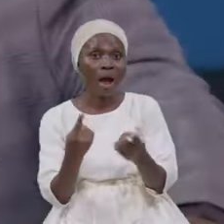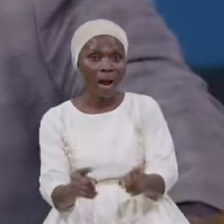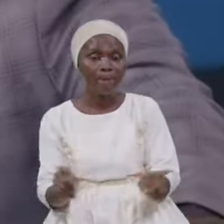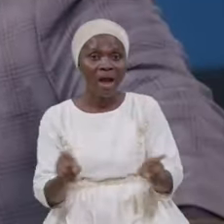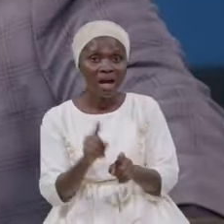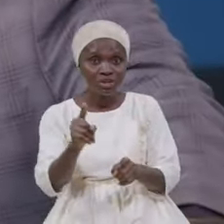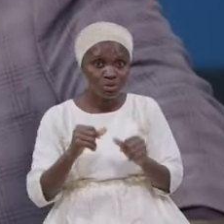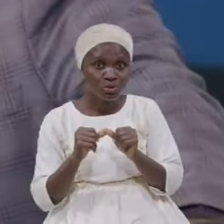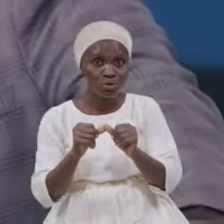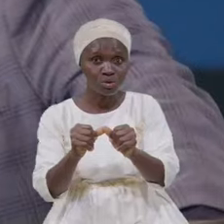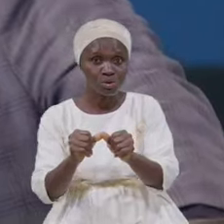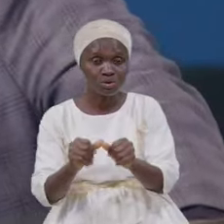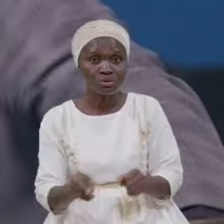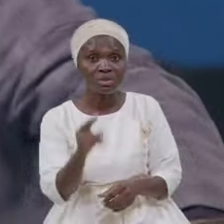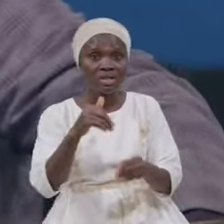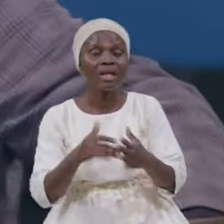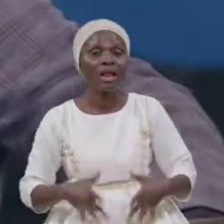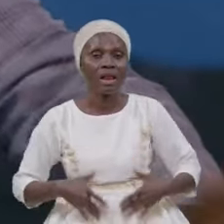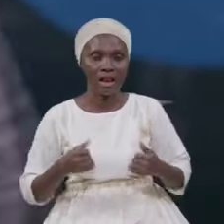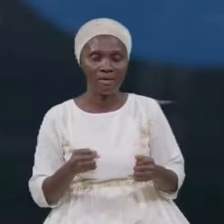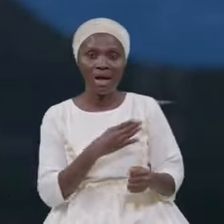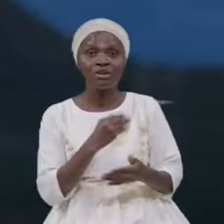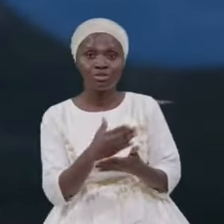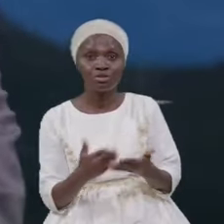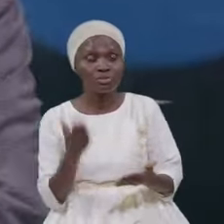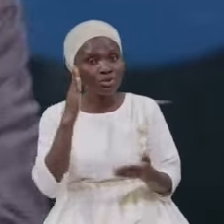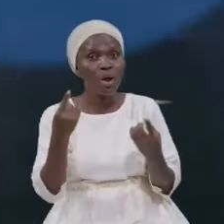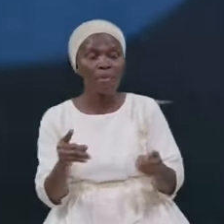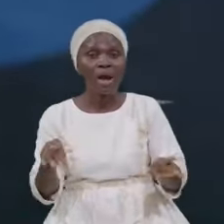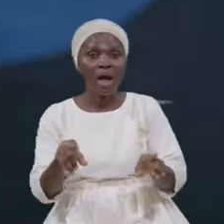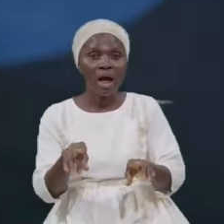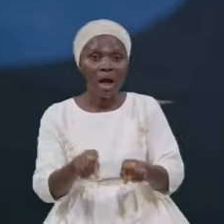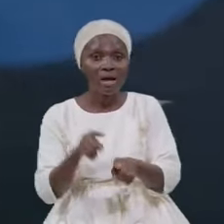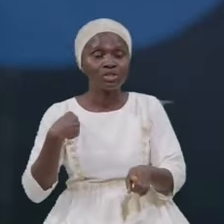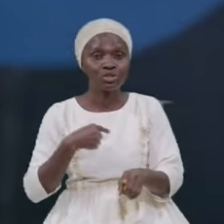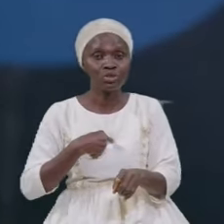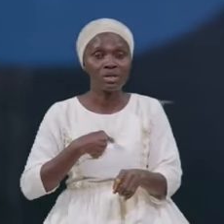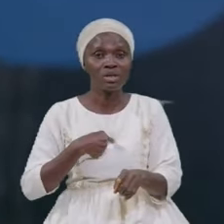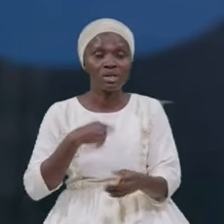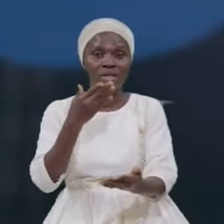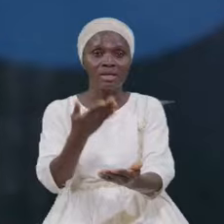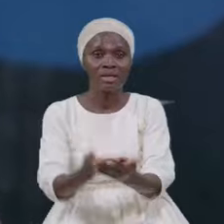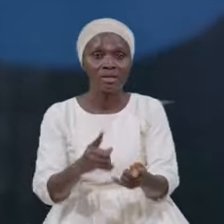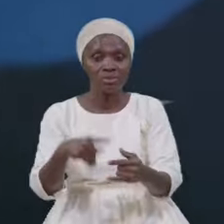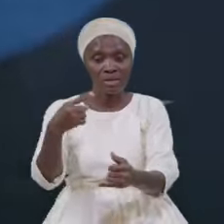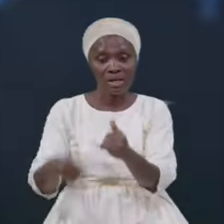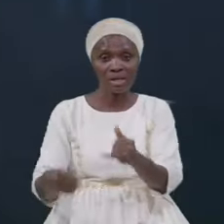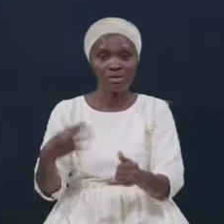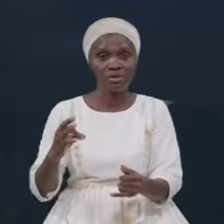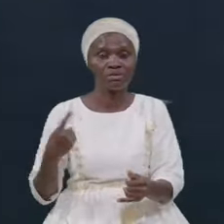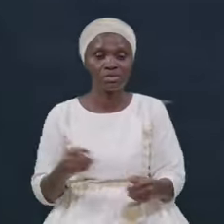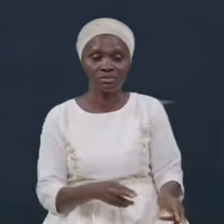aussi comme nous parvenons à la fin de la route. Nous parlons de la puissance de Dieu,